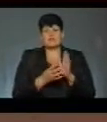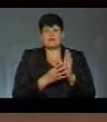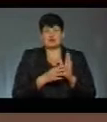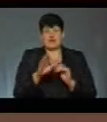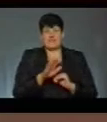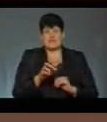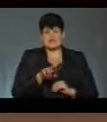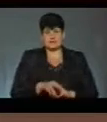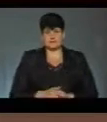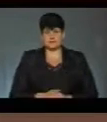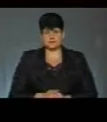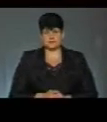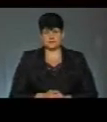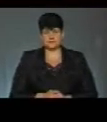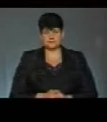побувала і наша знімальна група.